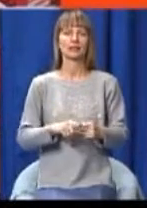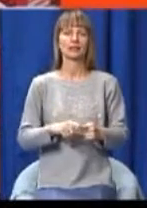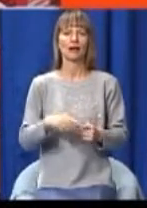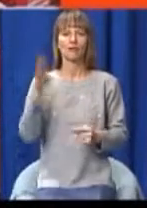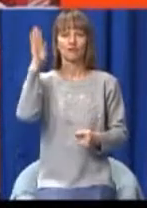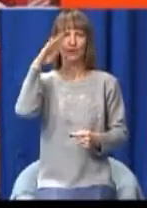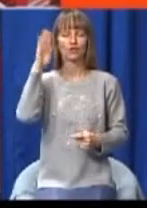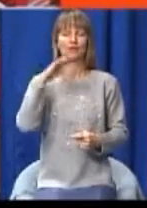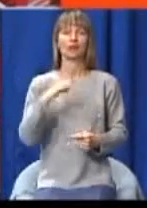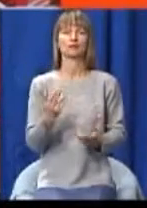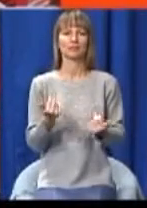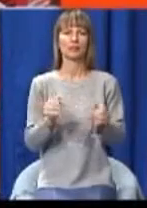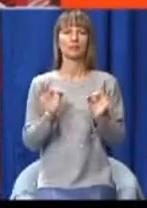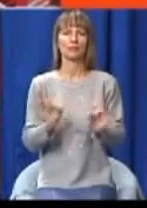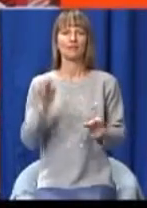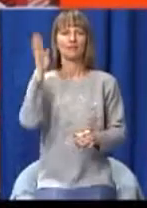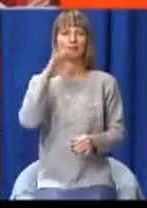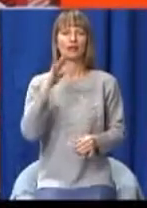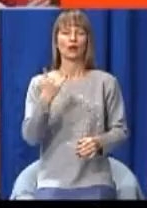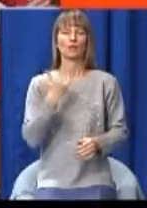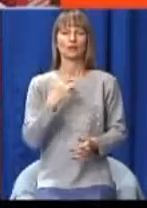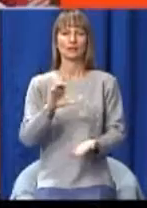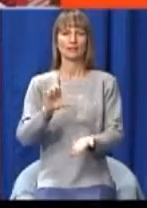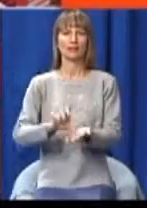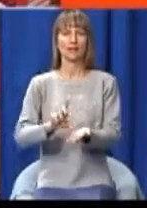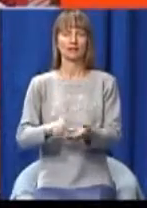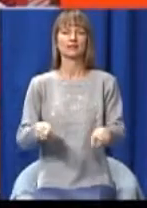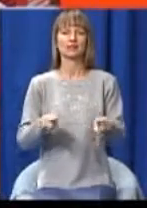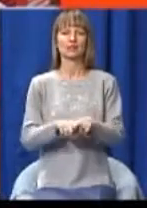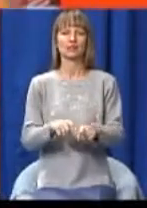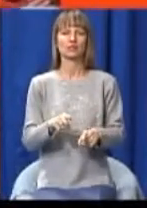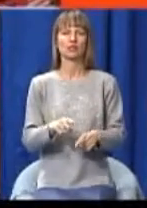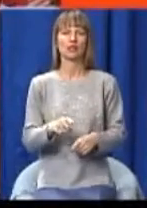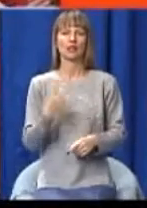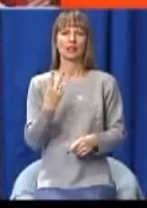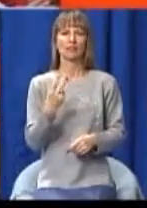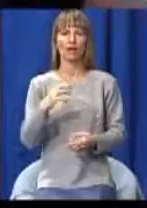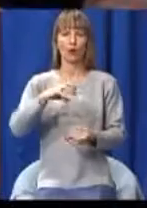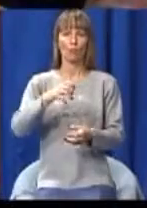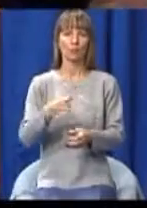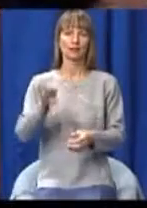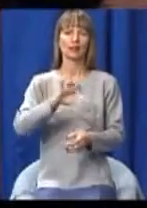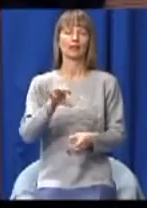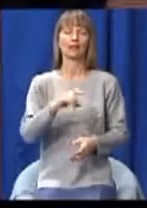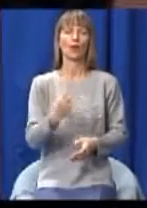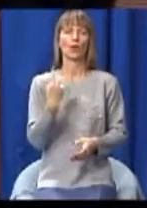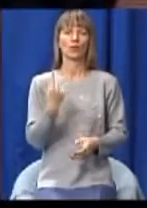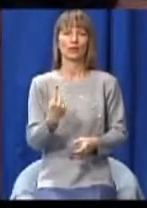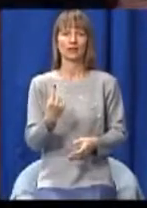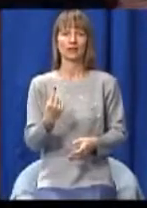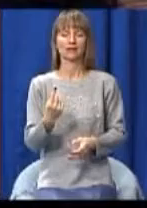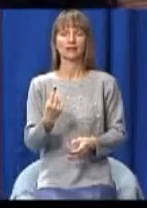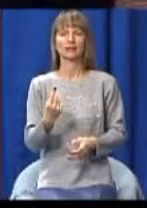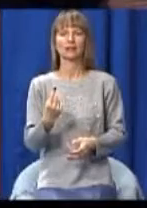Це вода. Вода, вірно. Вода у нас ось тут у скляночці. Теж два ковпачки сюди наливайте. І один.